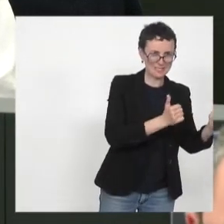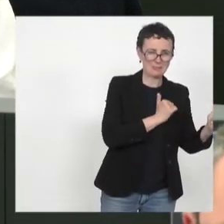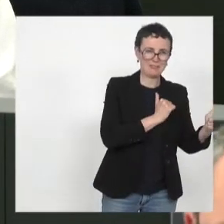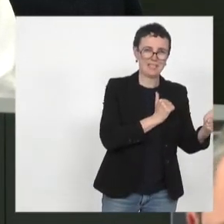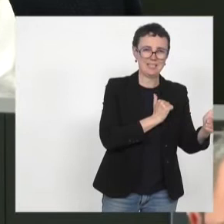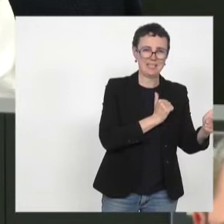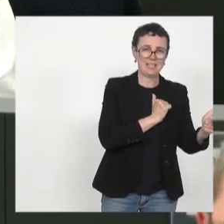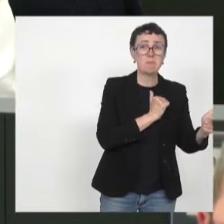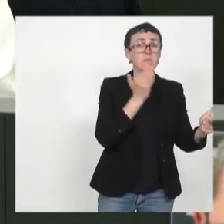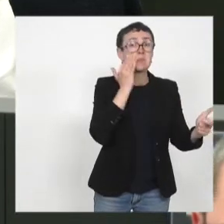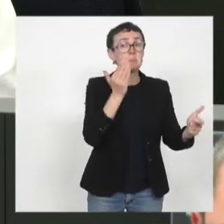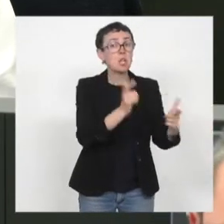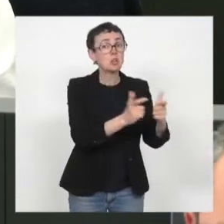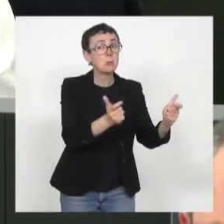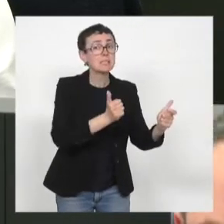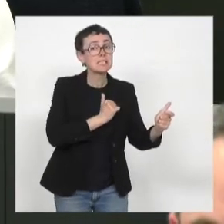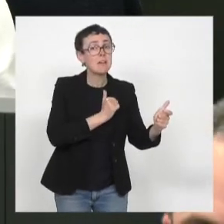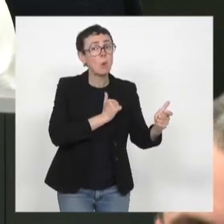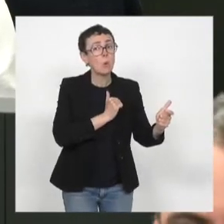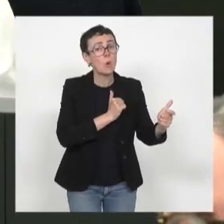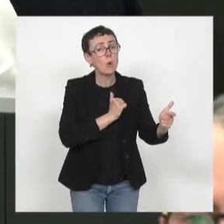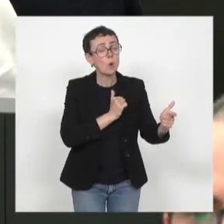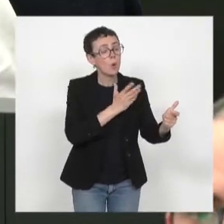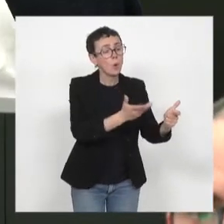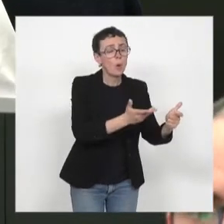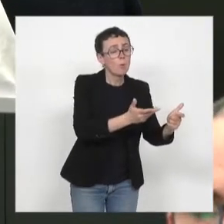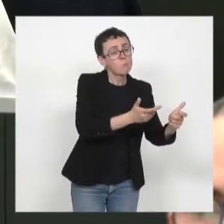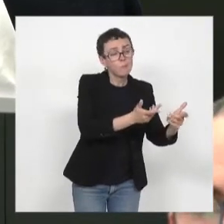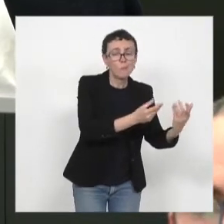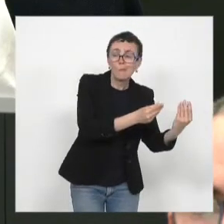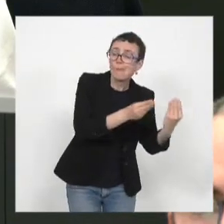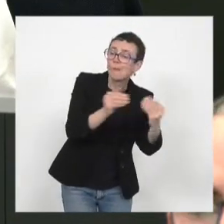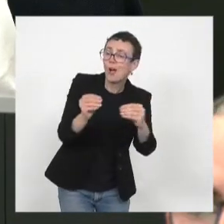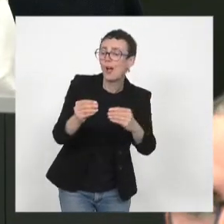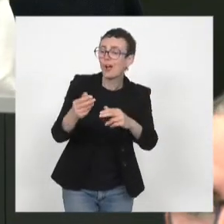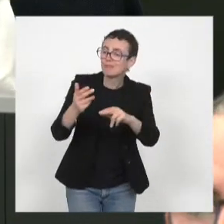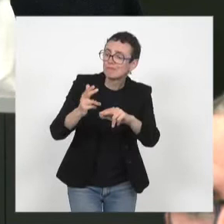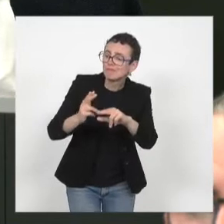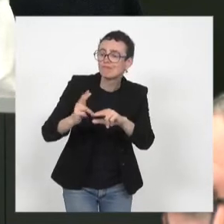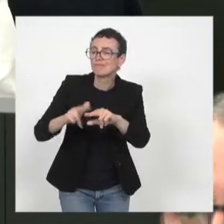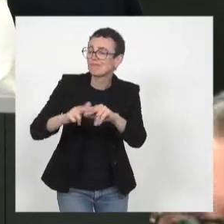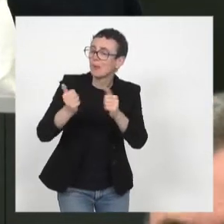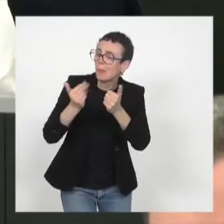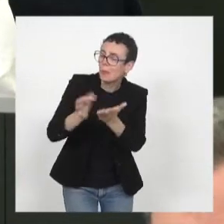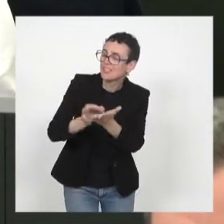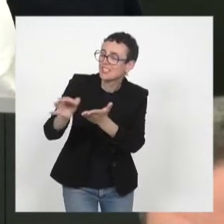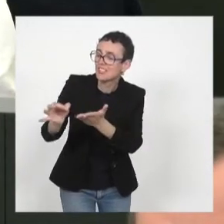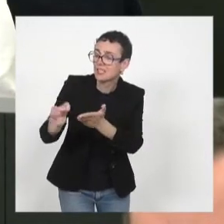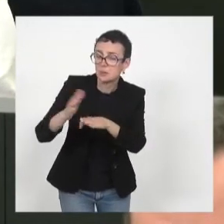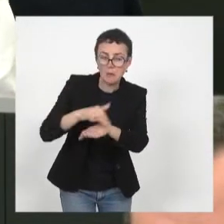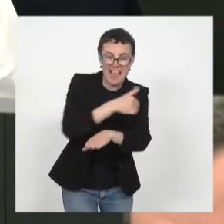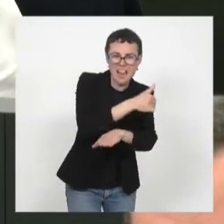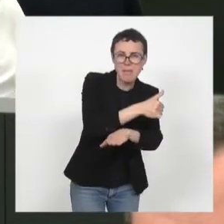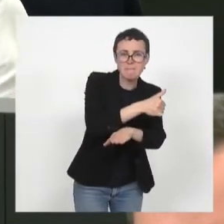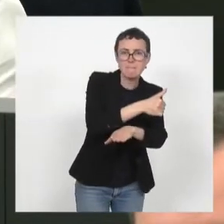entreprise de travaux ou par une entreprise liée à elle. Enfin, cette délibération ne nous éclaire en rien sur les aides financières à la